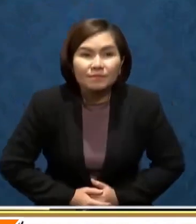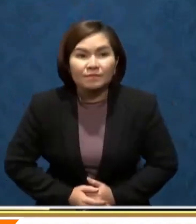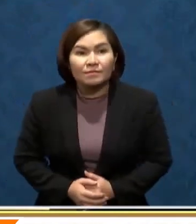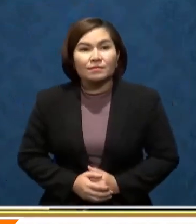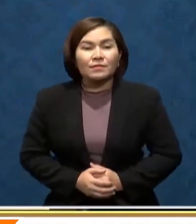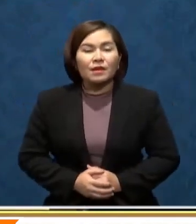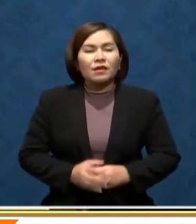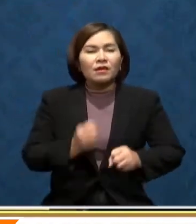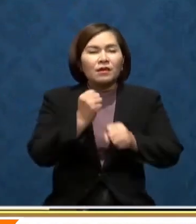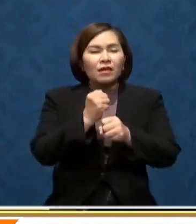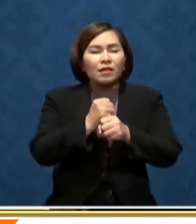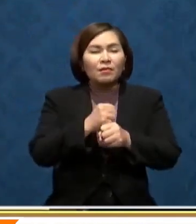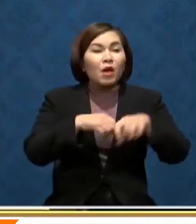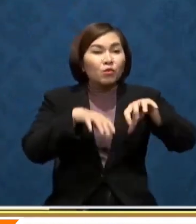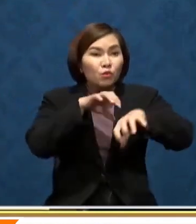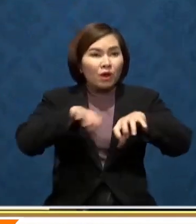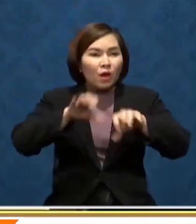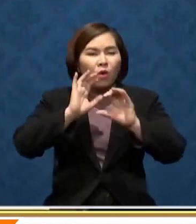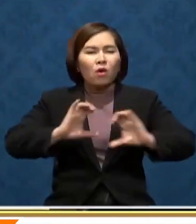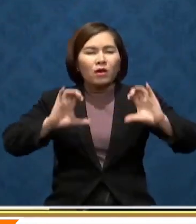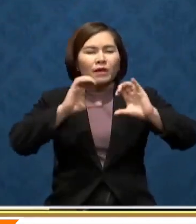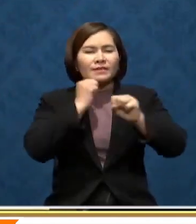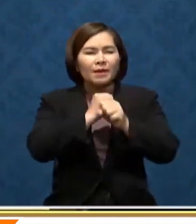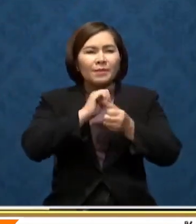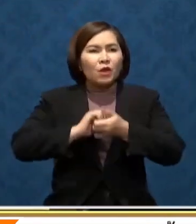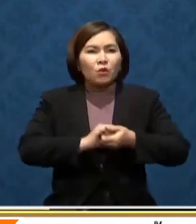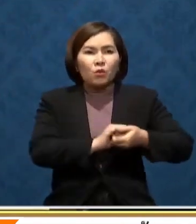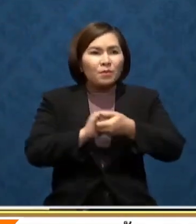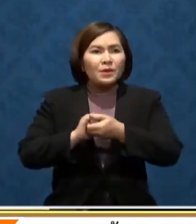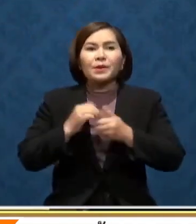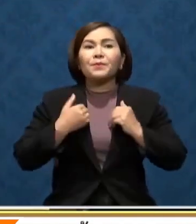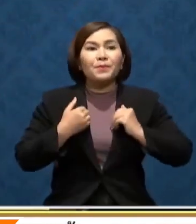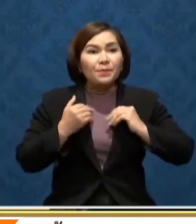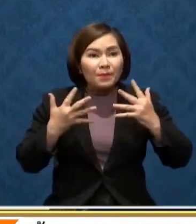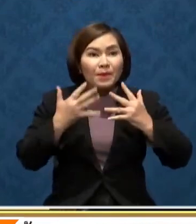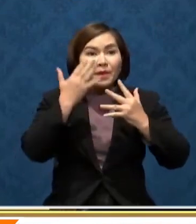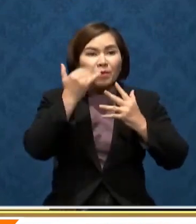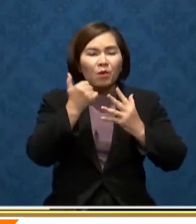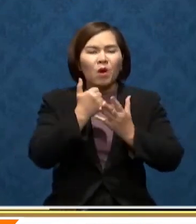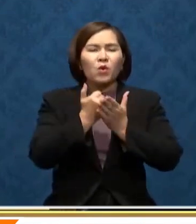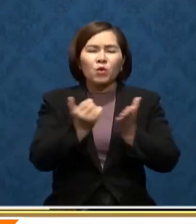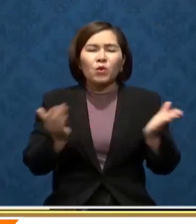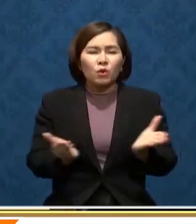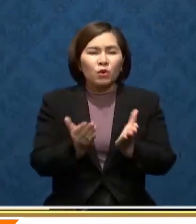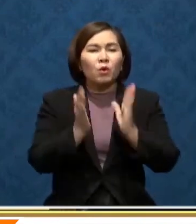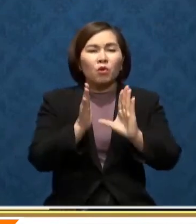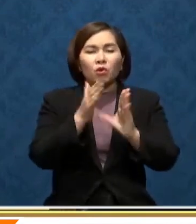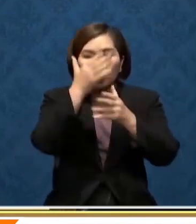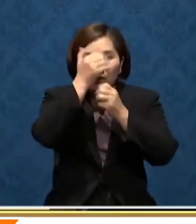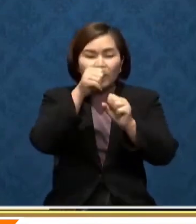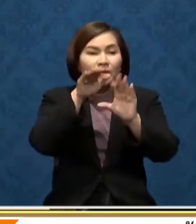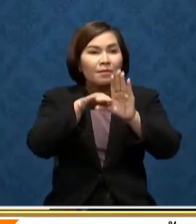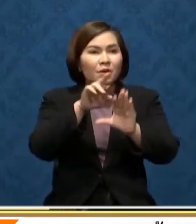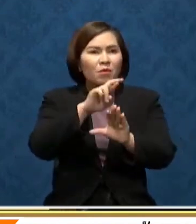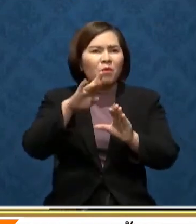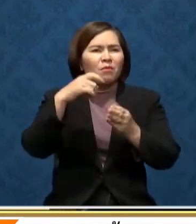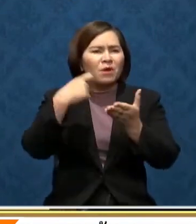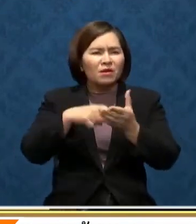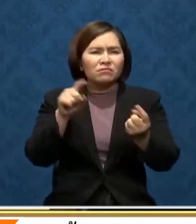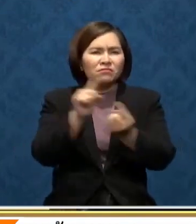การบูรณาการระหว่างหน่วยงานภาครัฐต่างๆที่จะส่งเสริมให้คนเข้าสู่ระบบประกันสังคมมาก